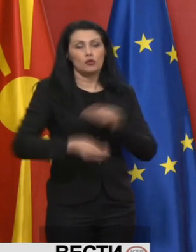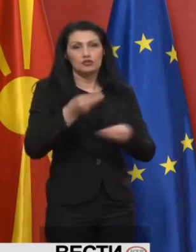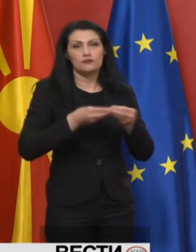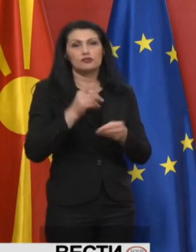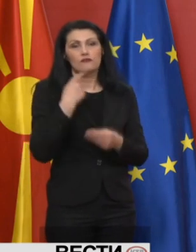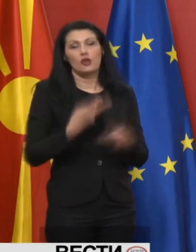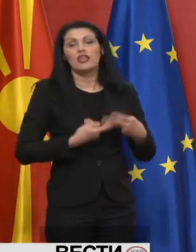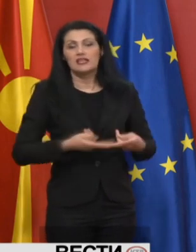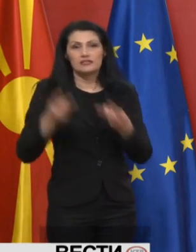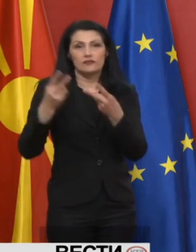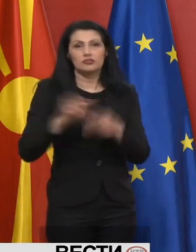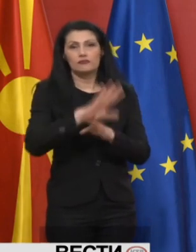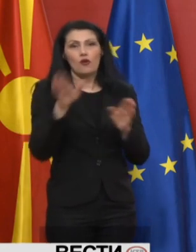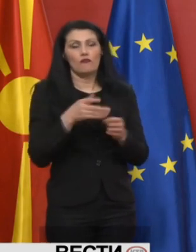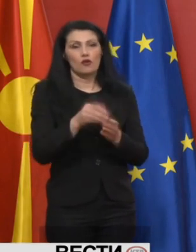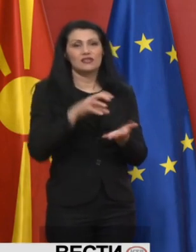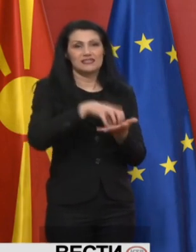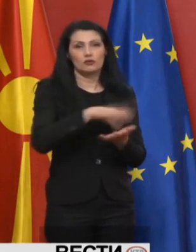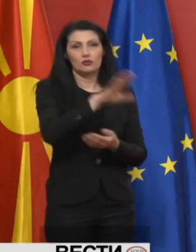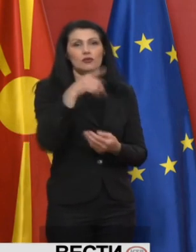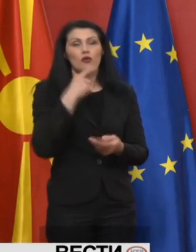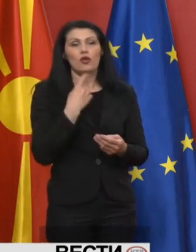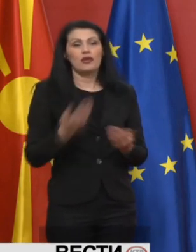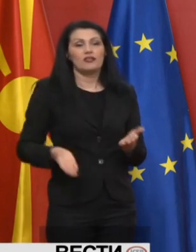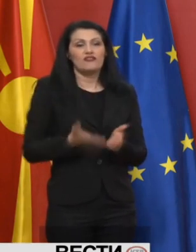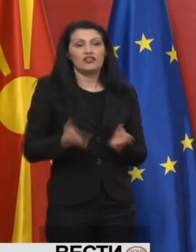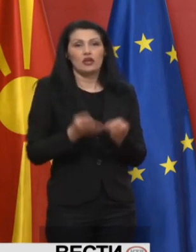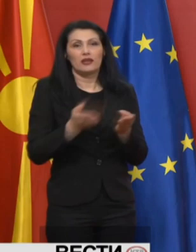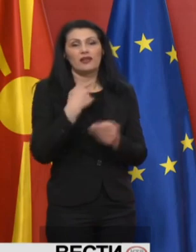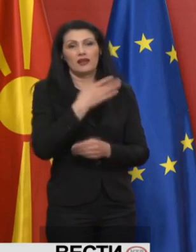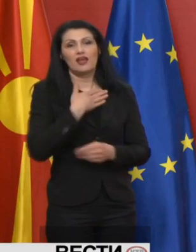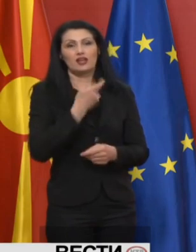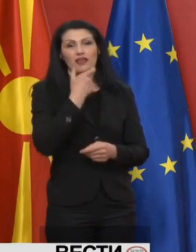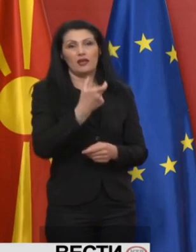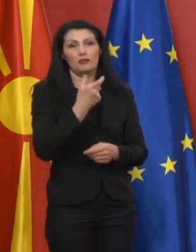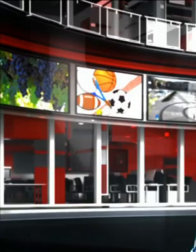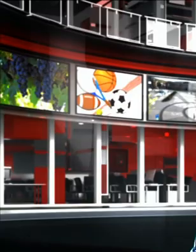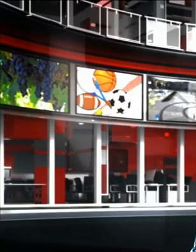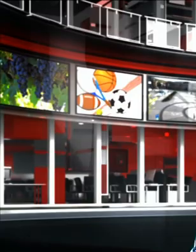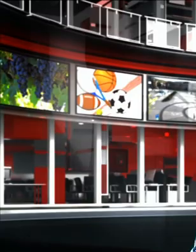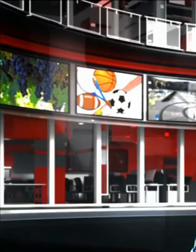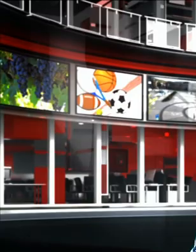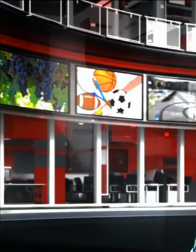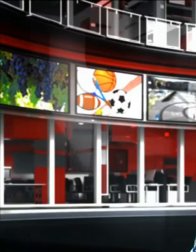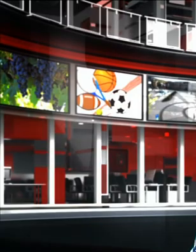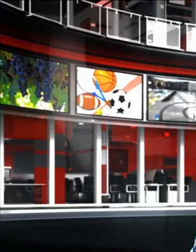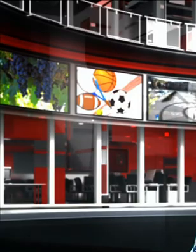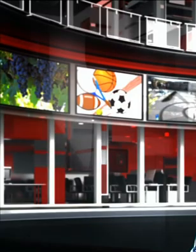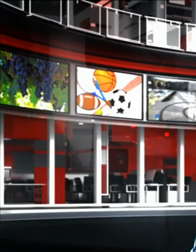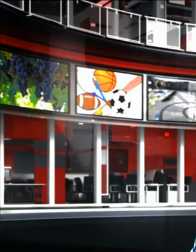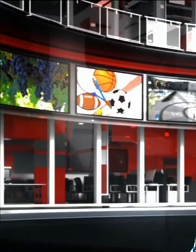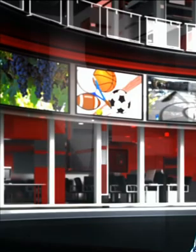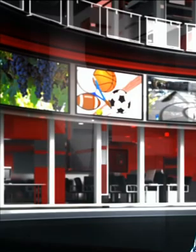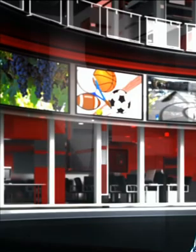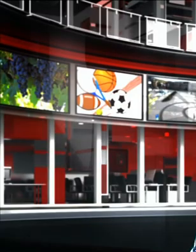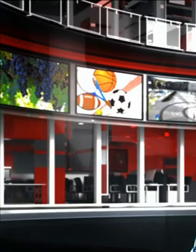извоз. За овој сектор, кој е еден од двигателите на нашата економија, да генерира раст. Министерството за земјоделство, шумарство